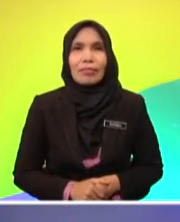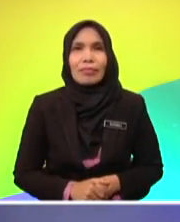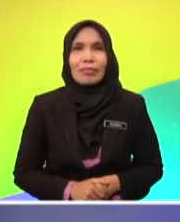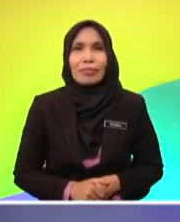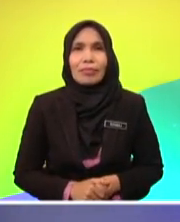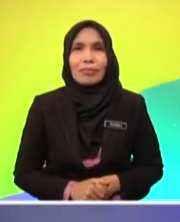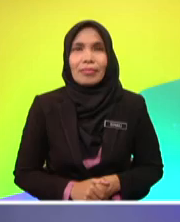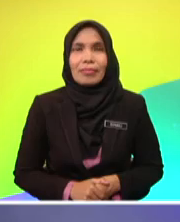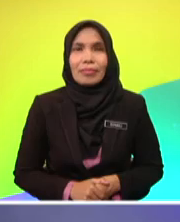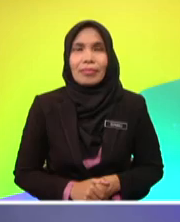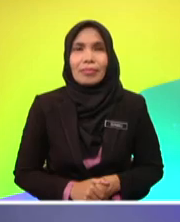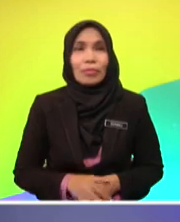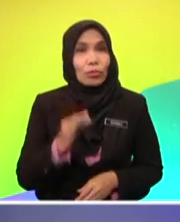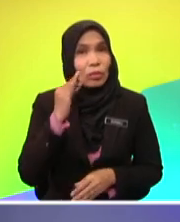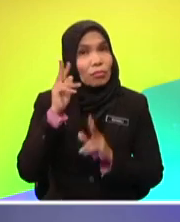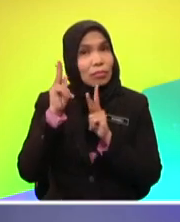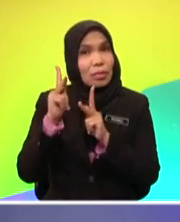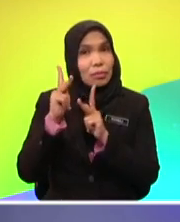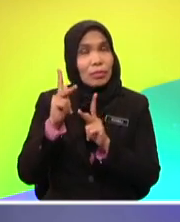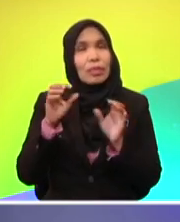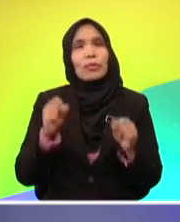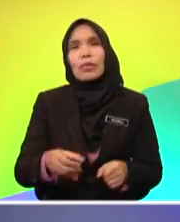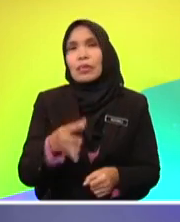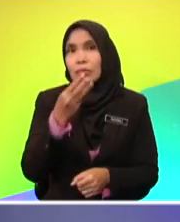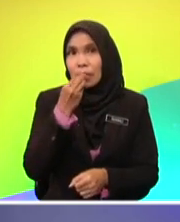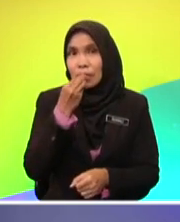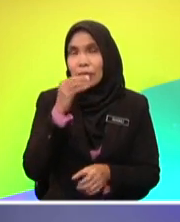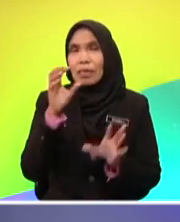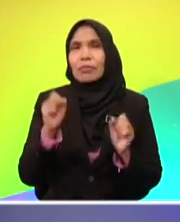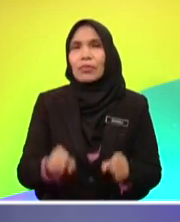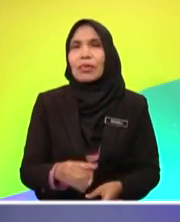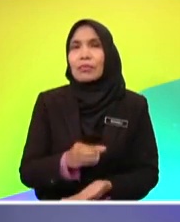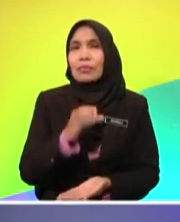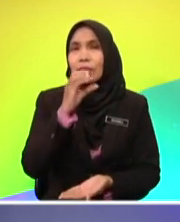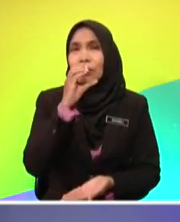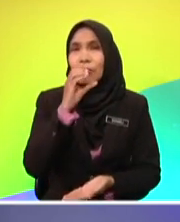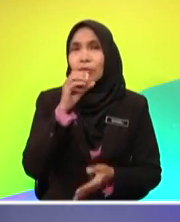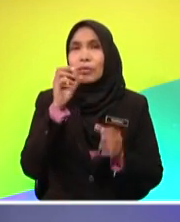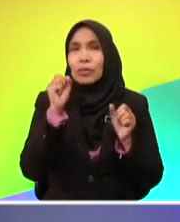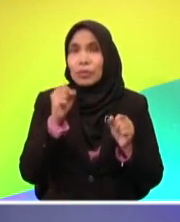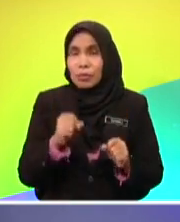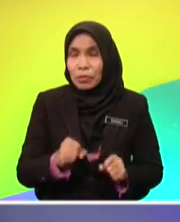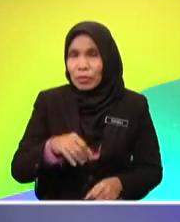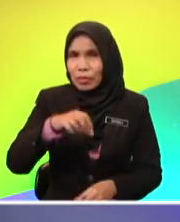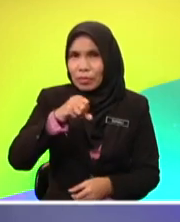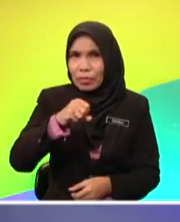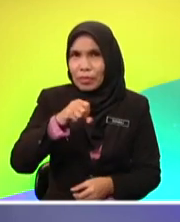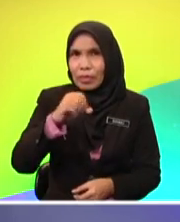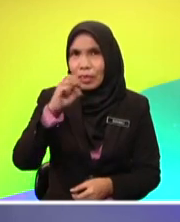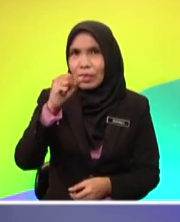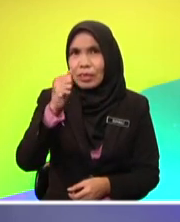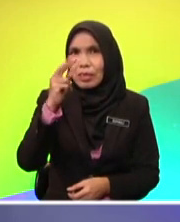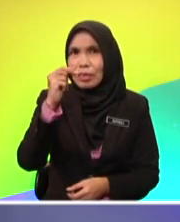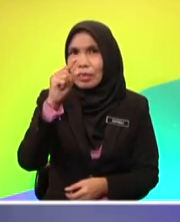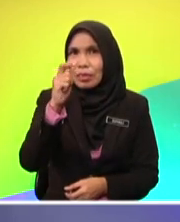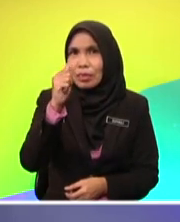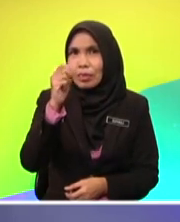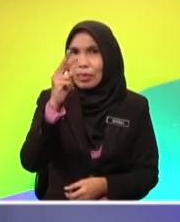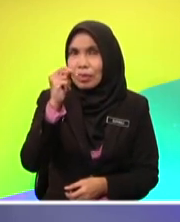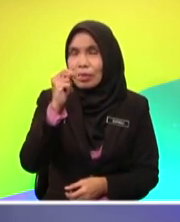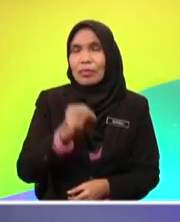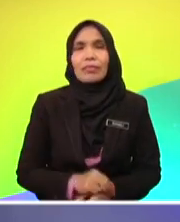buah kelapa. Buah kelapa kita boleh makan, boleh minum, boleh jadikan santan, boleh jual. Itu adalah